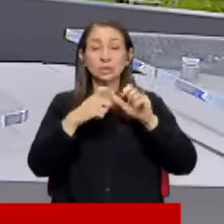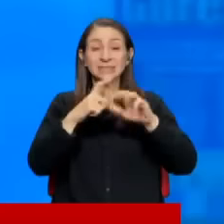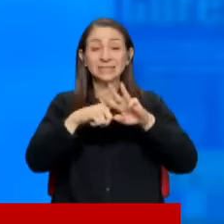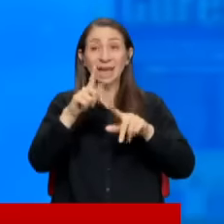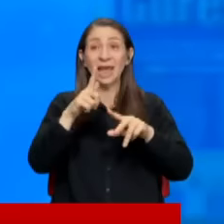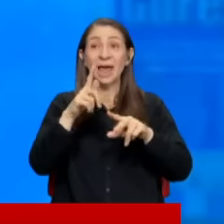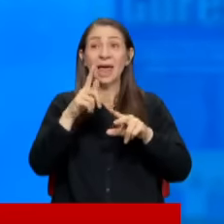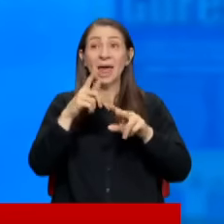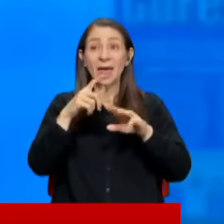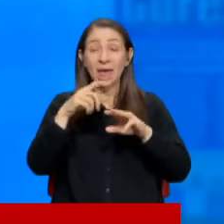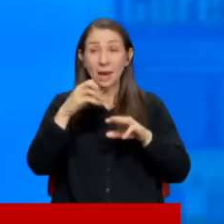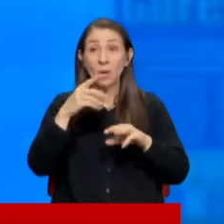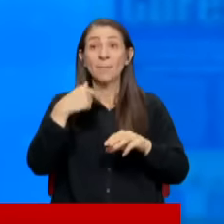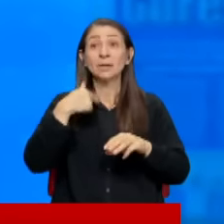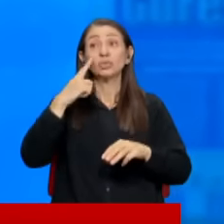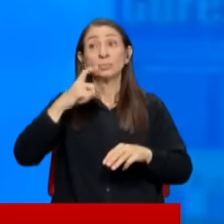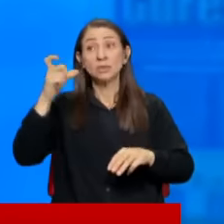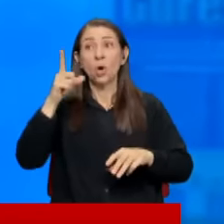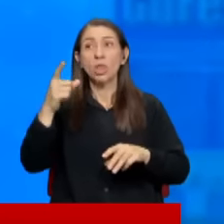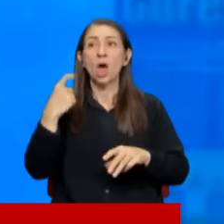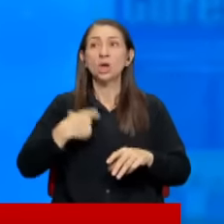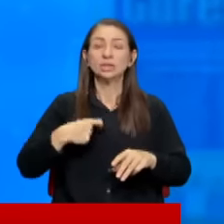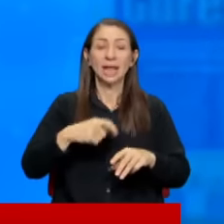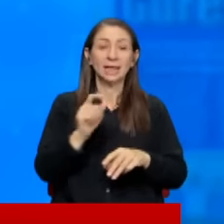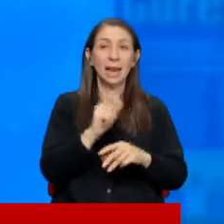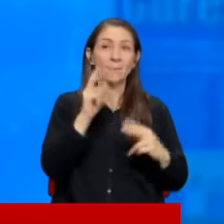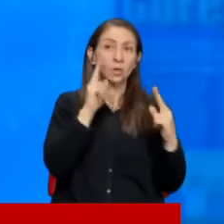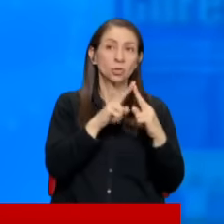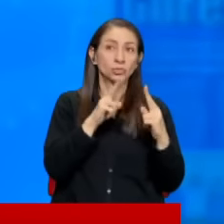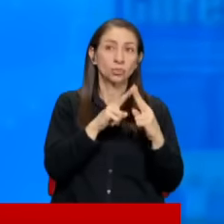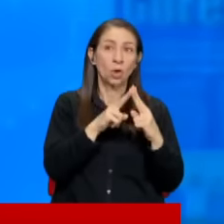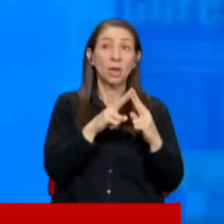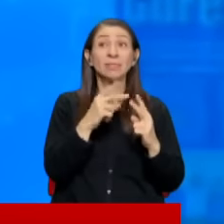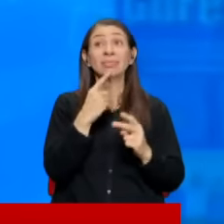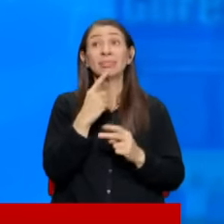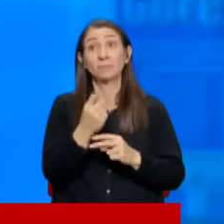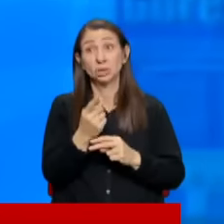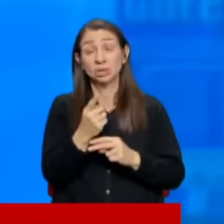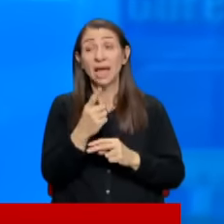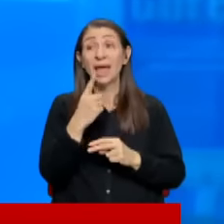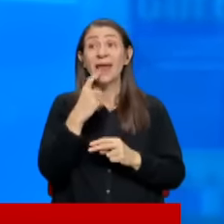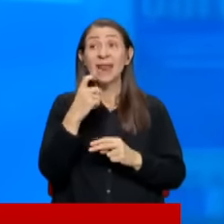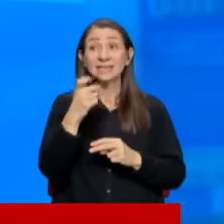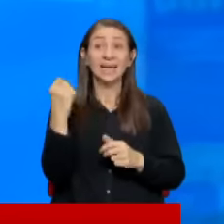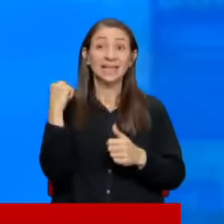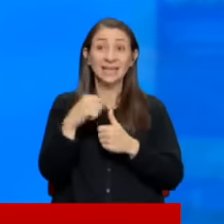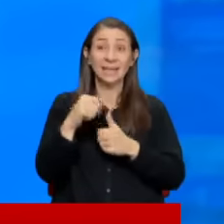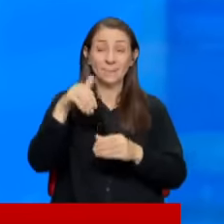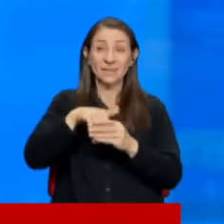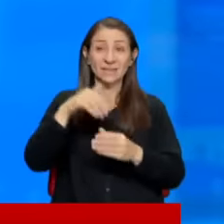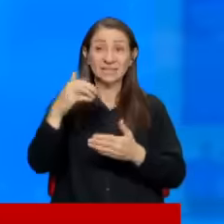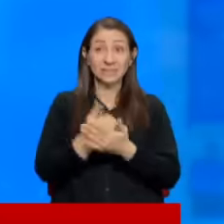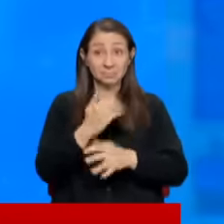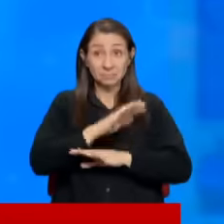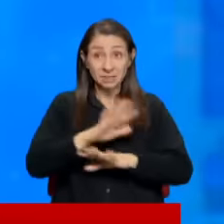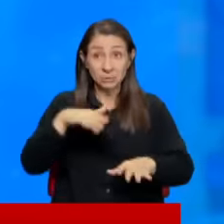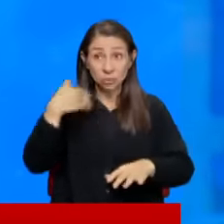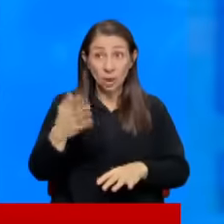ben Cumhurbaşkanı'yla onlar özel kalemle görüşüyor demiş. Elazığ'da yeniden milletvekili seçilmesinin